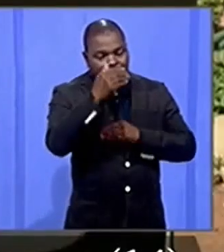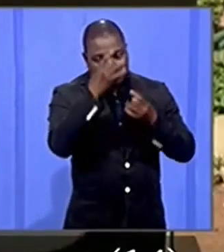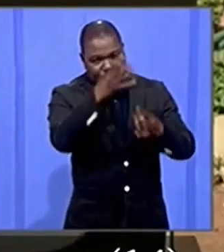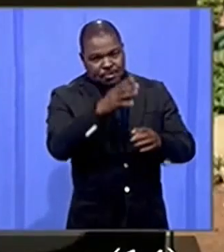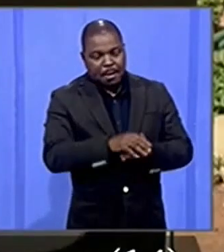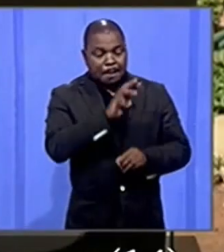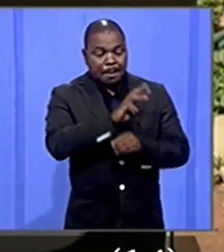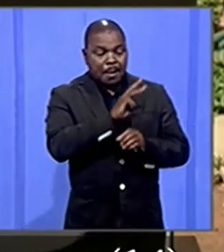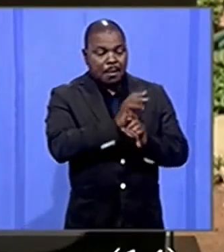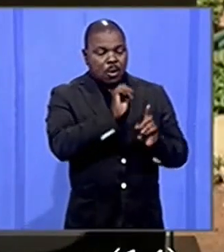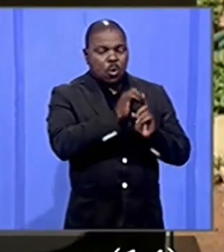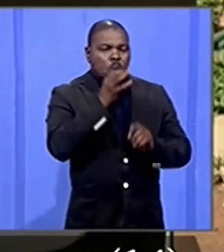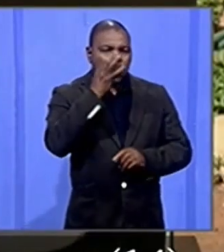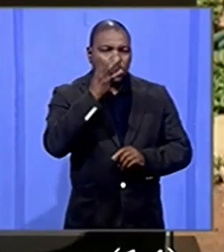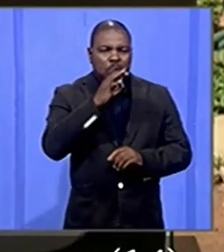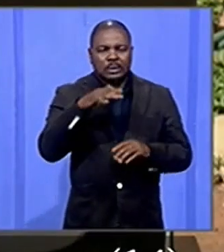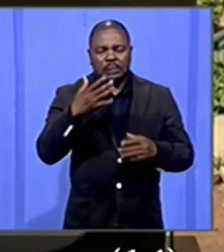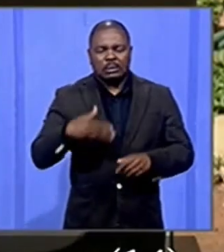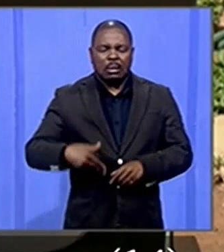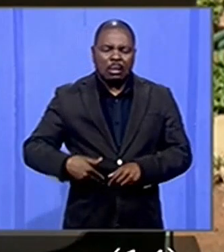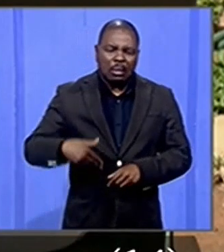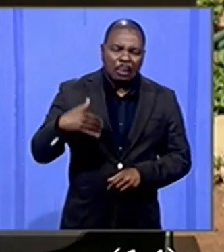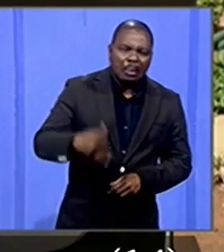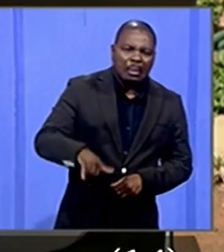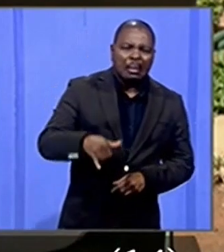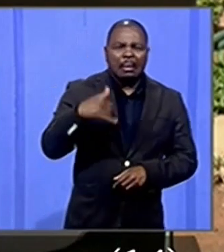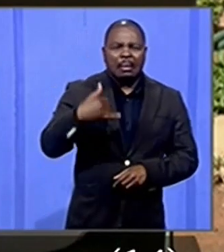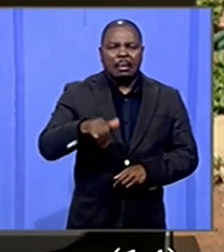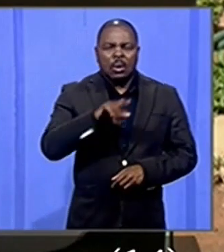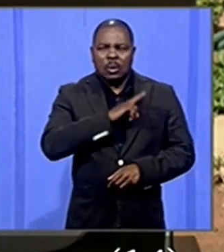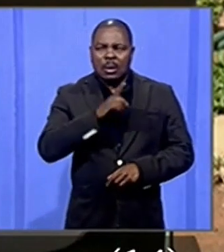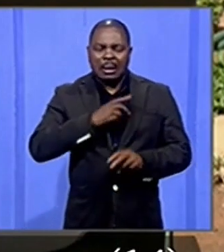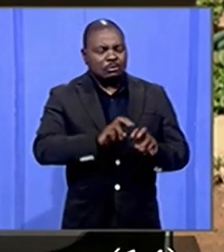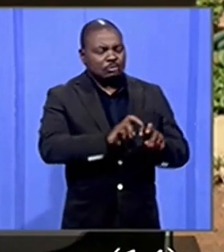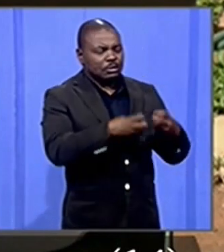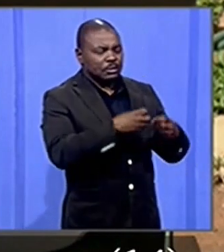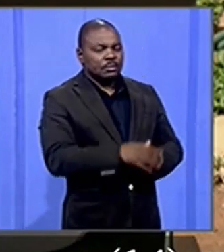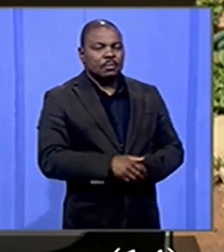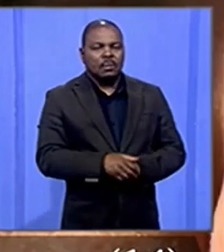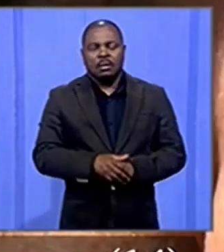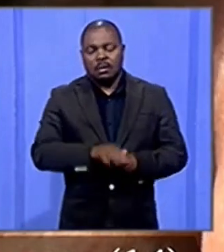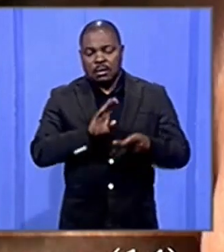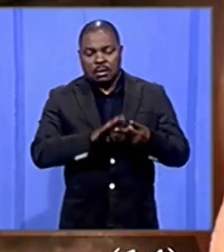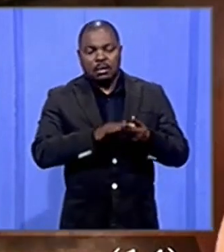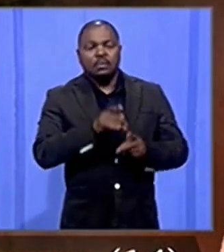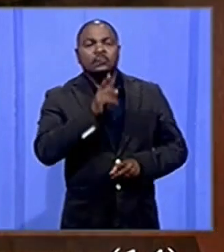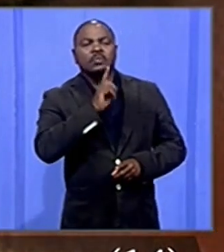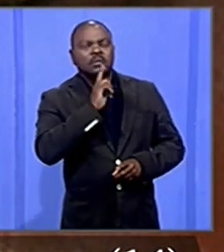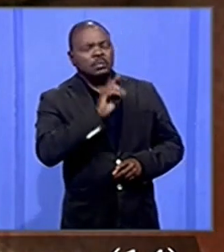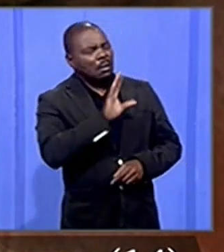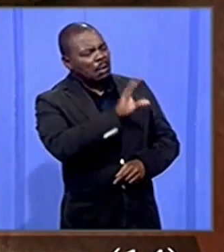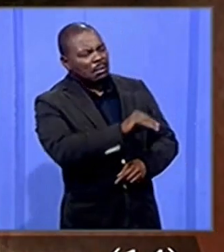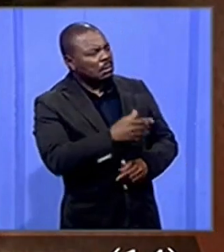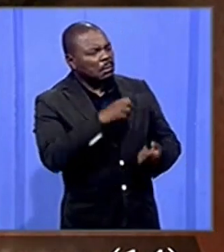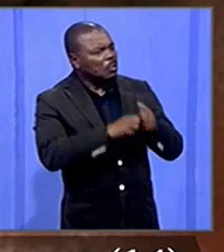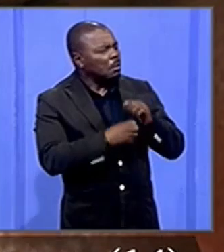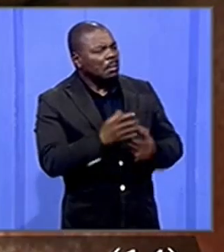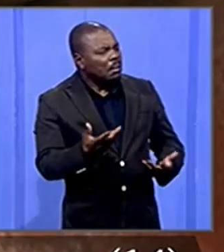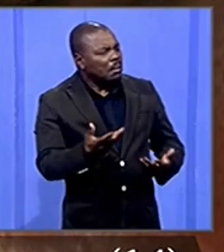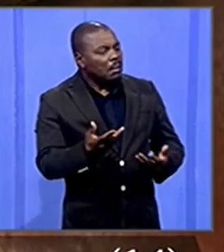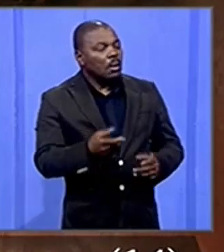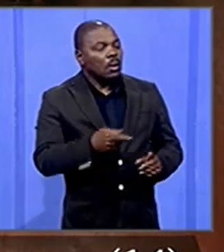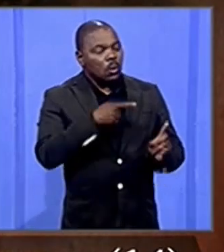wo o thomile go itemogela ditlhabi mo dimpeng morago ga tiragalo yeo. Ge a botšišwa gape ke barutiši ba gagwe gore bothata ke eng, ke mo a